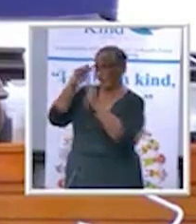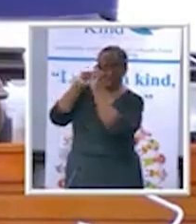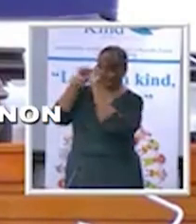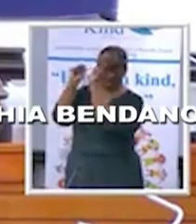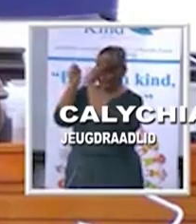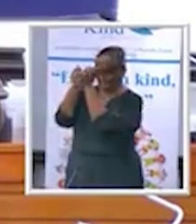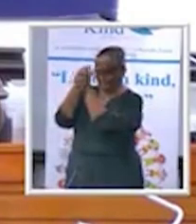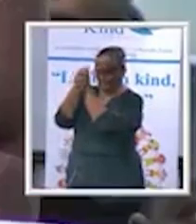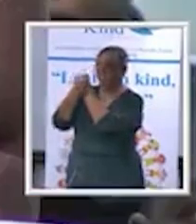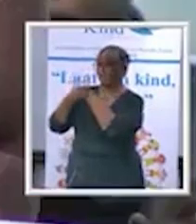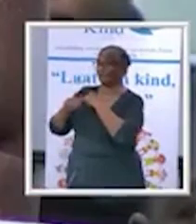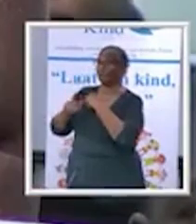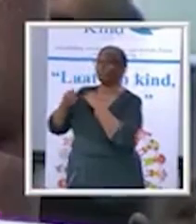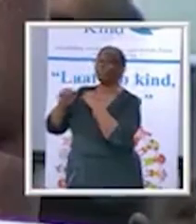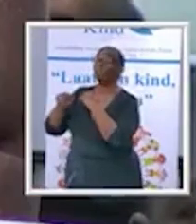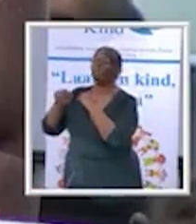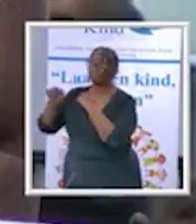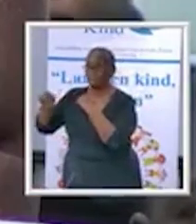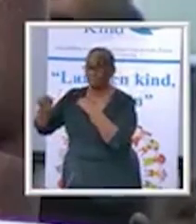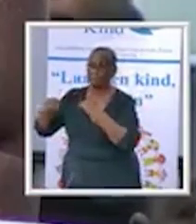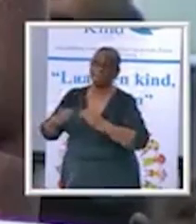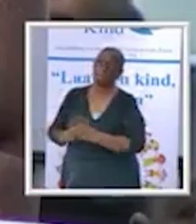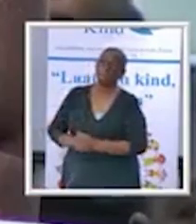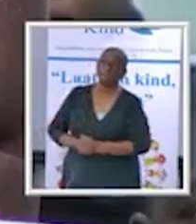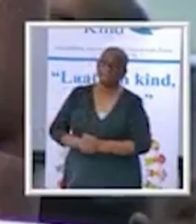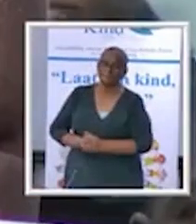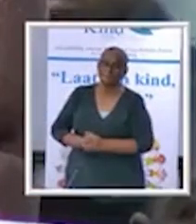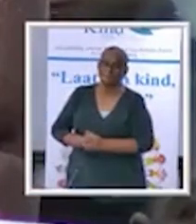the steps lead.